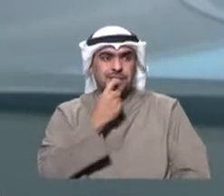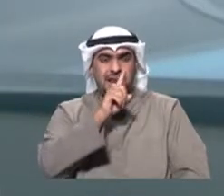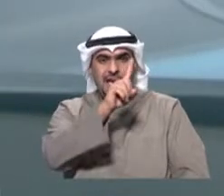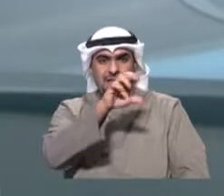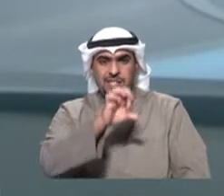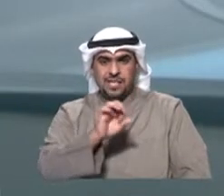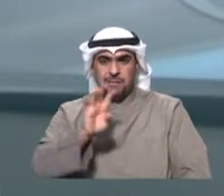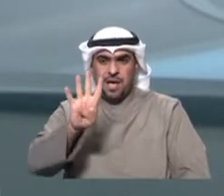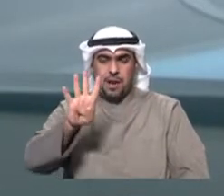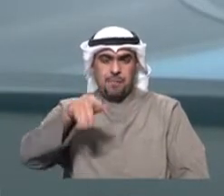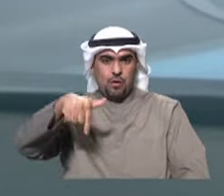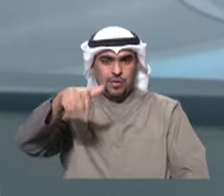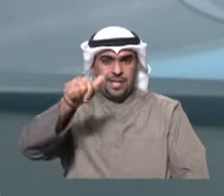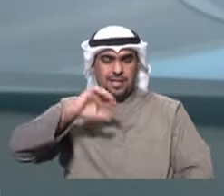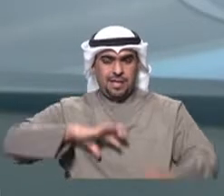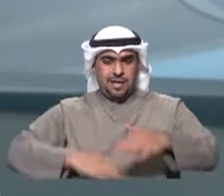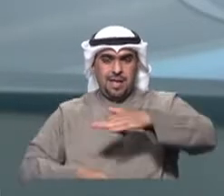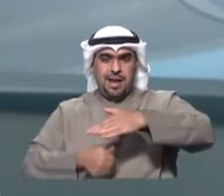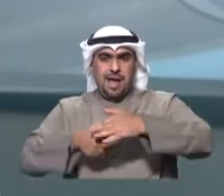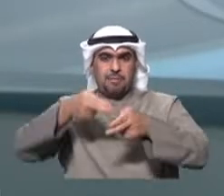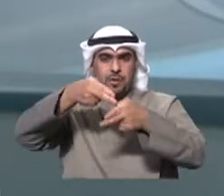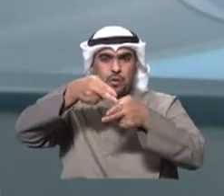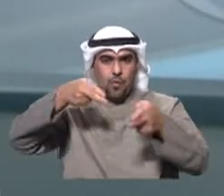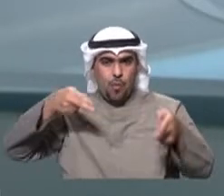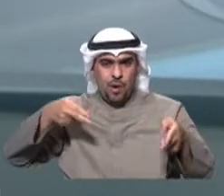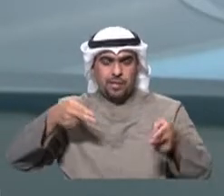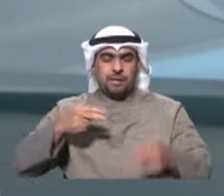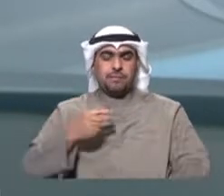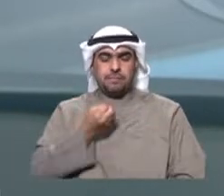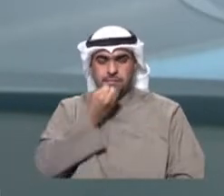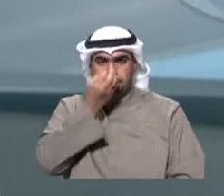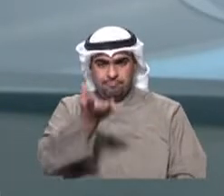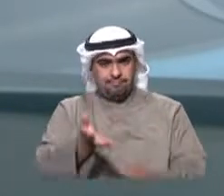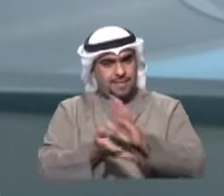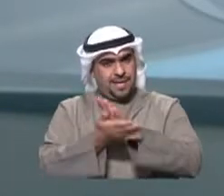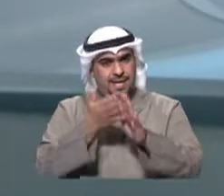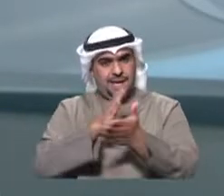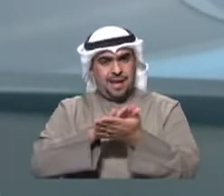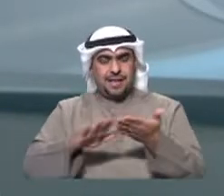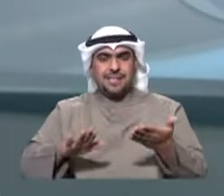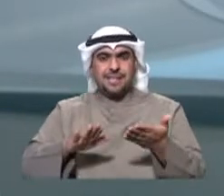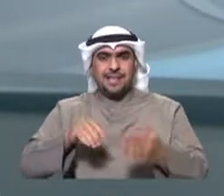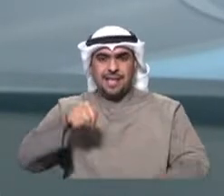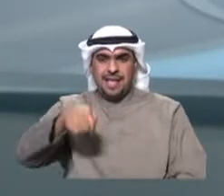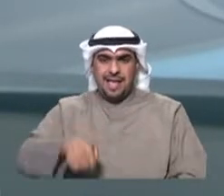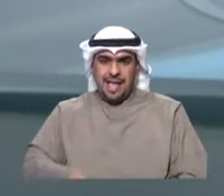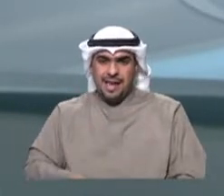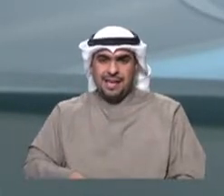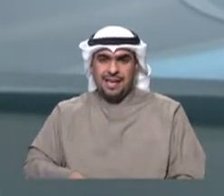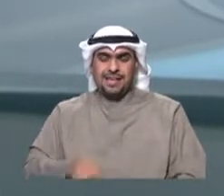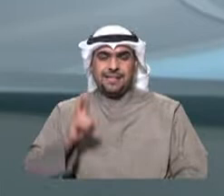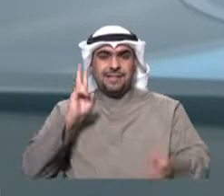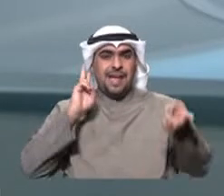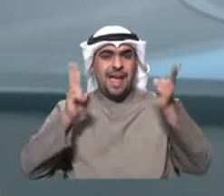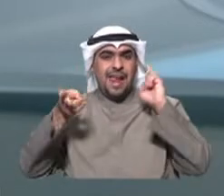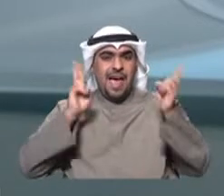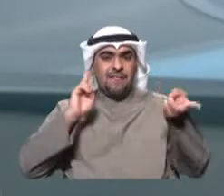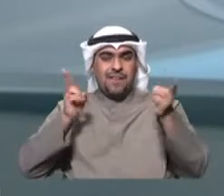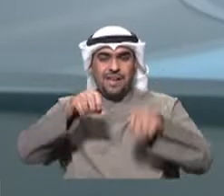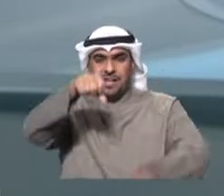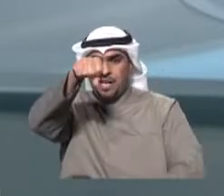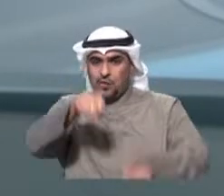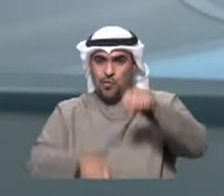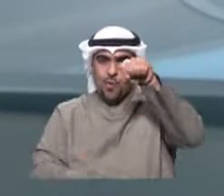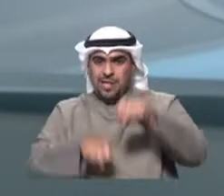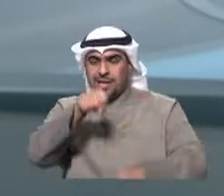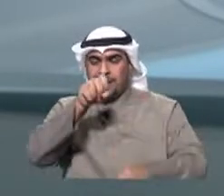1964 مرسوما أميريا بدمج العيد الوطني بعيد الجلوس، تماشيا مع ذكرى تسلم المقول له بإذن الله الشيخ عبد